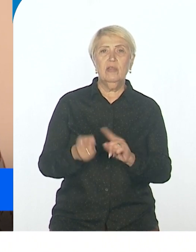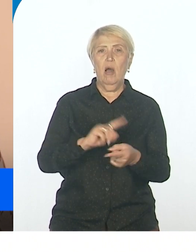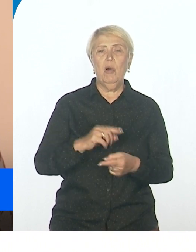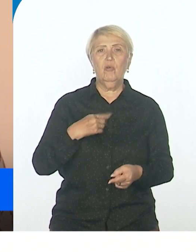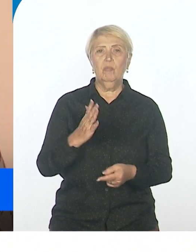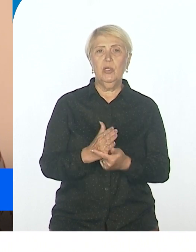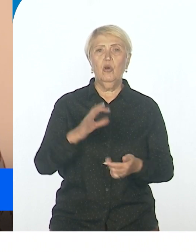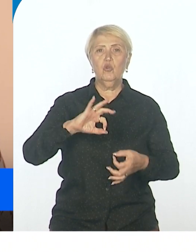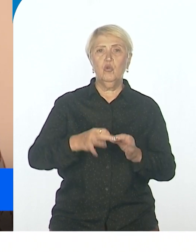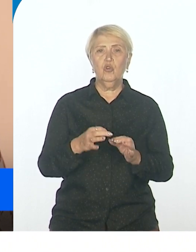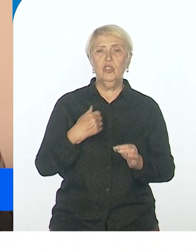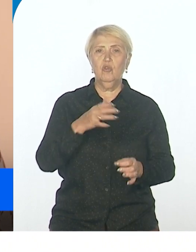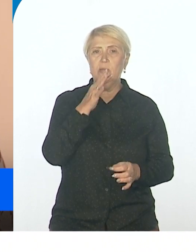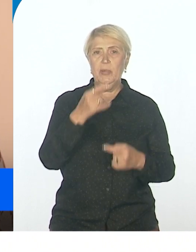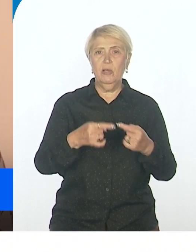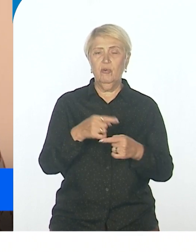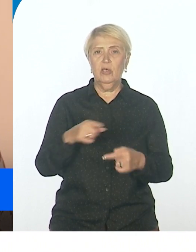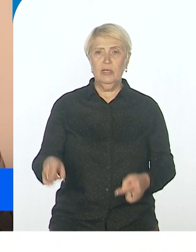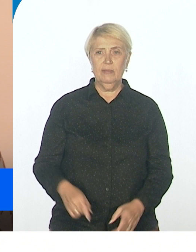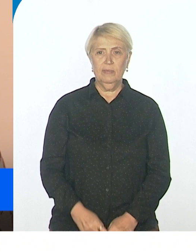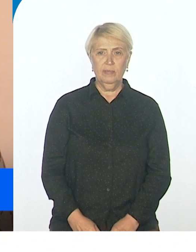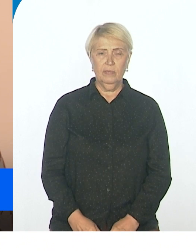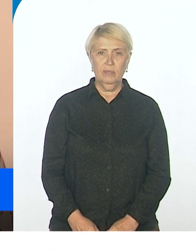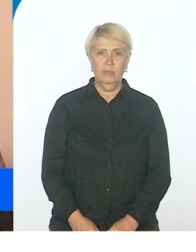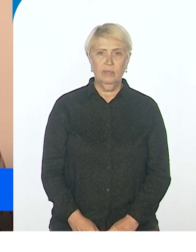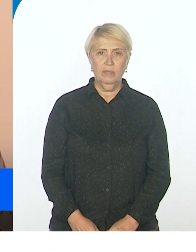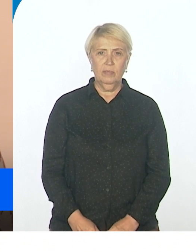сложный период отдаления, скажем так, от Бога.